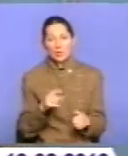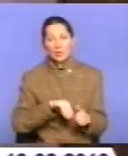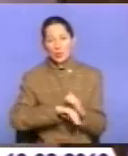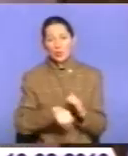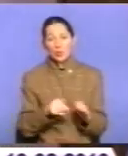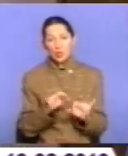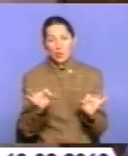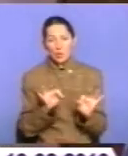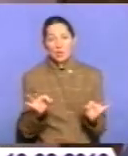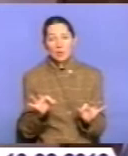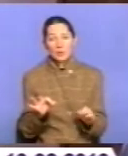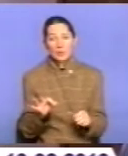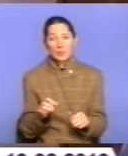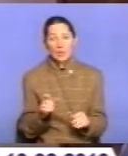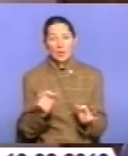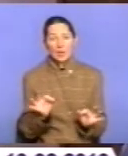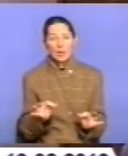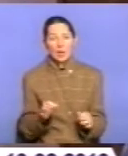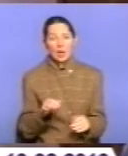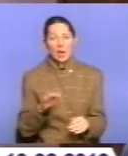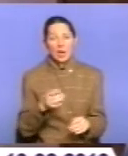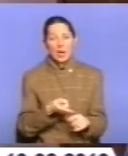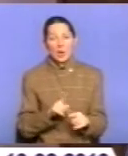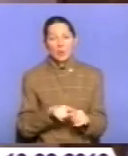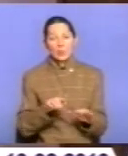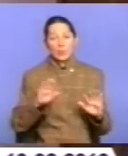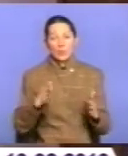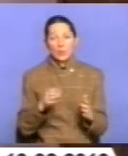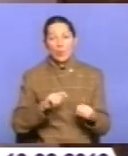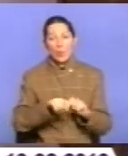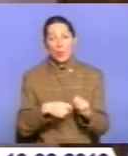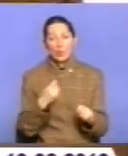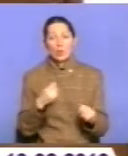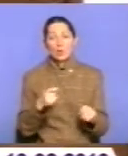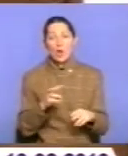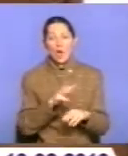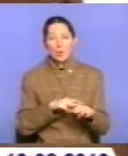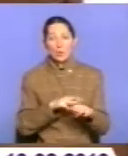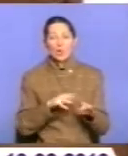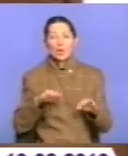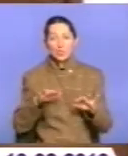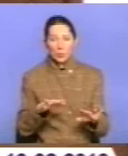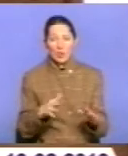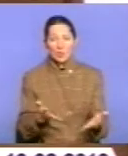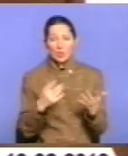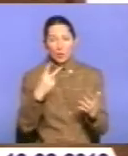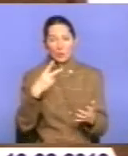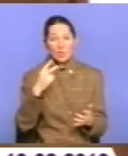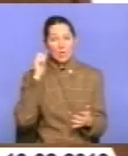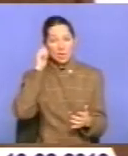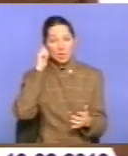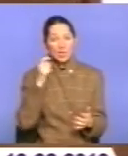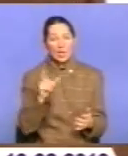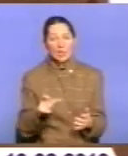скоєному. Подальшому відносно даного громадянина було порушено кримінальне провадження. З'ясувалося, що 20-річний житель села